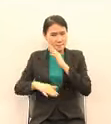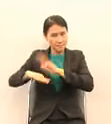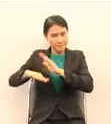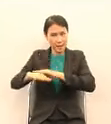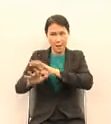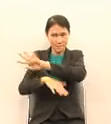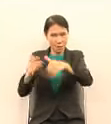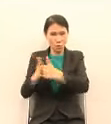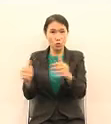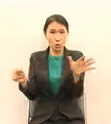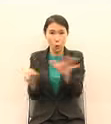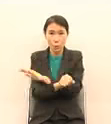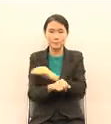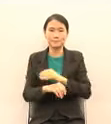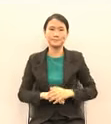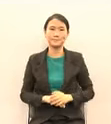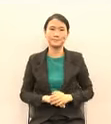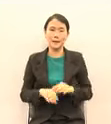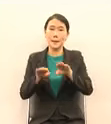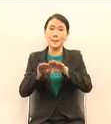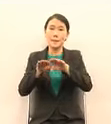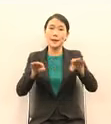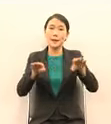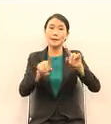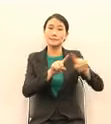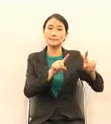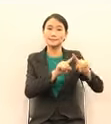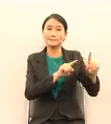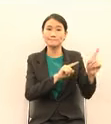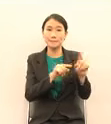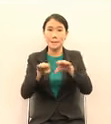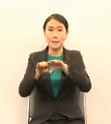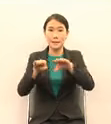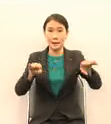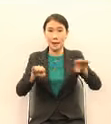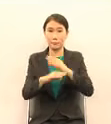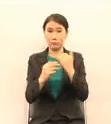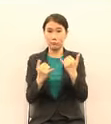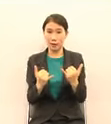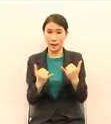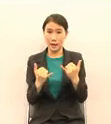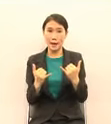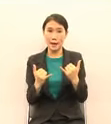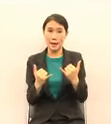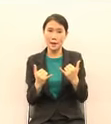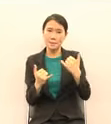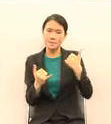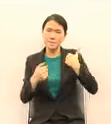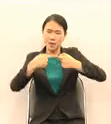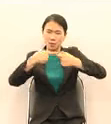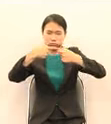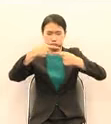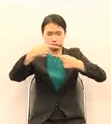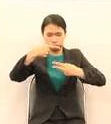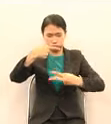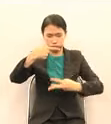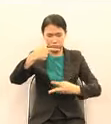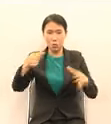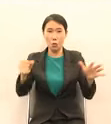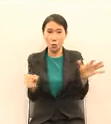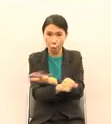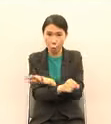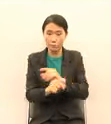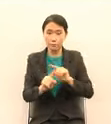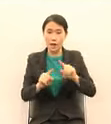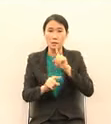ที่สำคัญนะครับส่วนมาตรการต่างๆผมเข้าใจว่ามาตรการณปัจจุบันมันมีครบถ้วนละแต่อยู่ที่การน